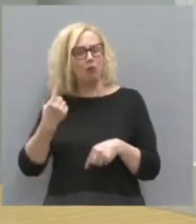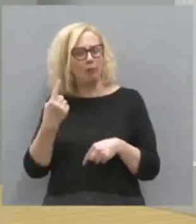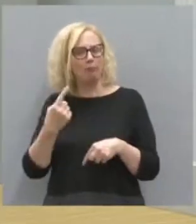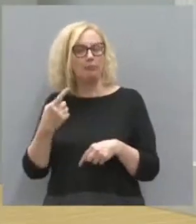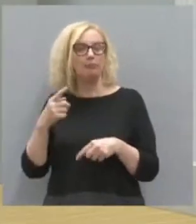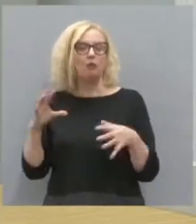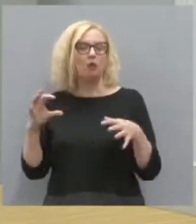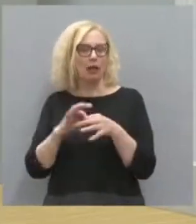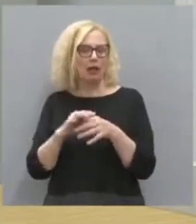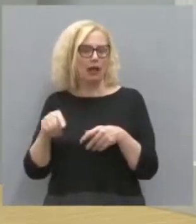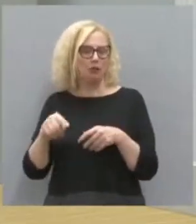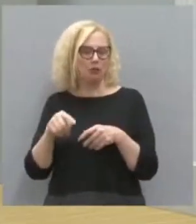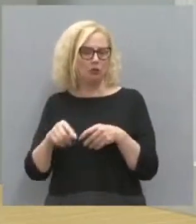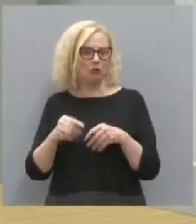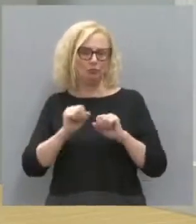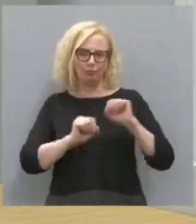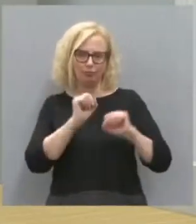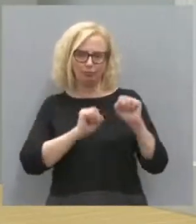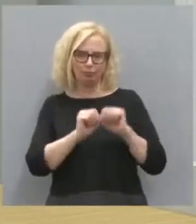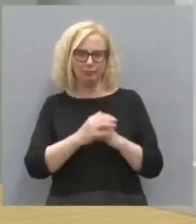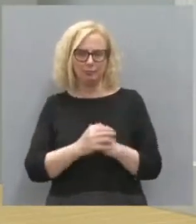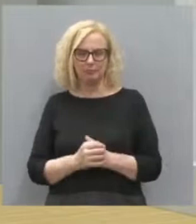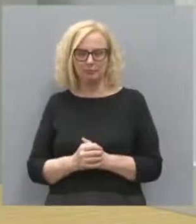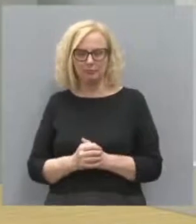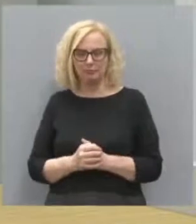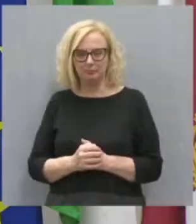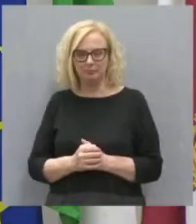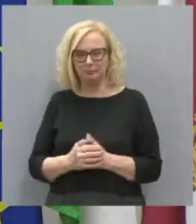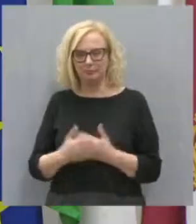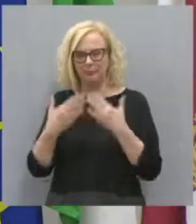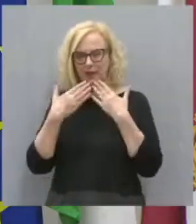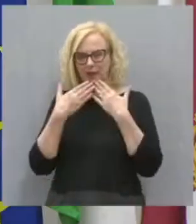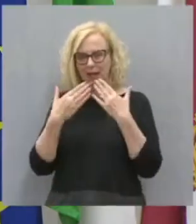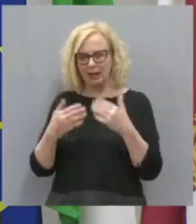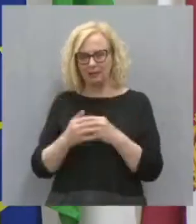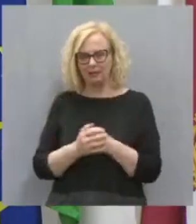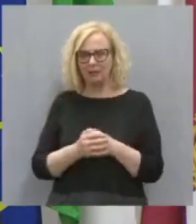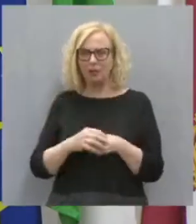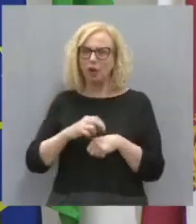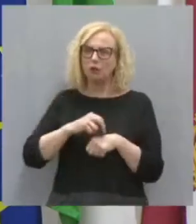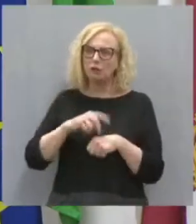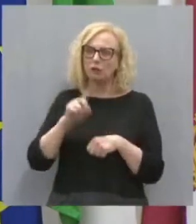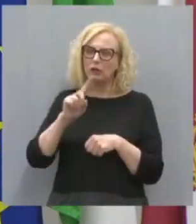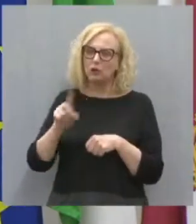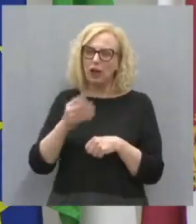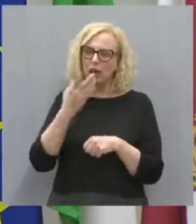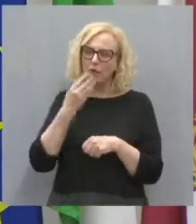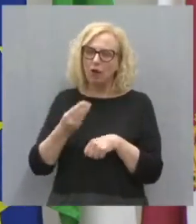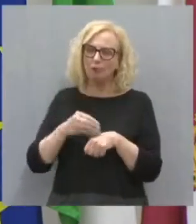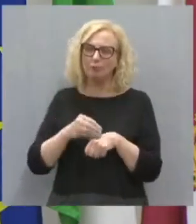booster come adesso sui media va di moda grazie aggiunge qualcosa anche la dottoressa zoccali